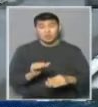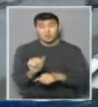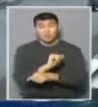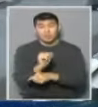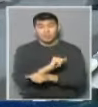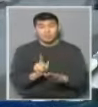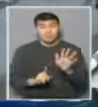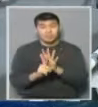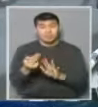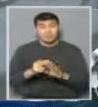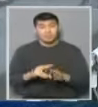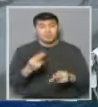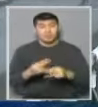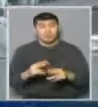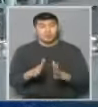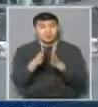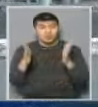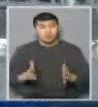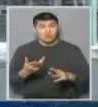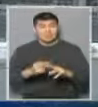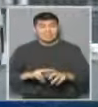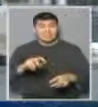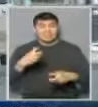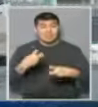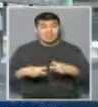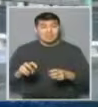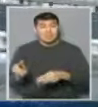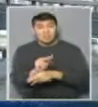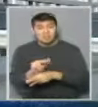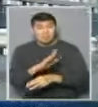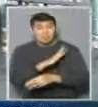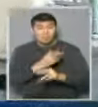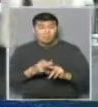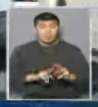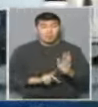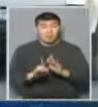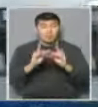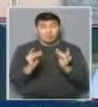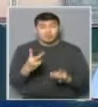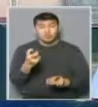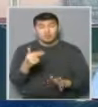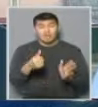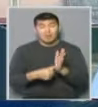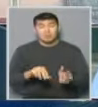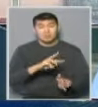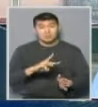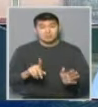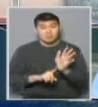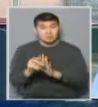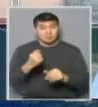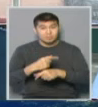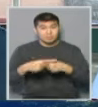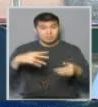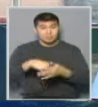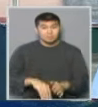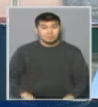көлік қозғалысына кедергі келтіретін үлкенді кішілі шұңқырлар жамалды. Жалпы көпір жөндеу жұмыстарына 268 миллион теңге қаржы